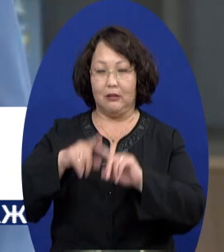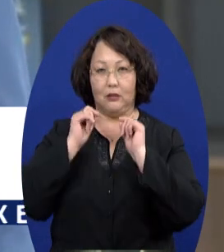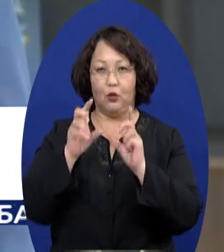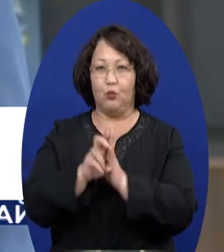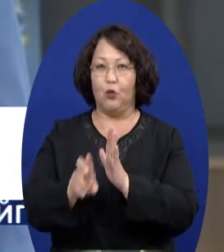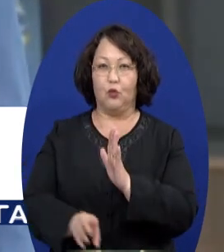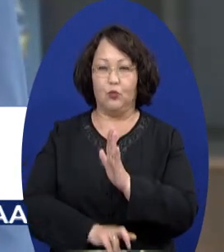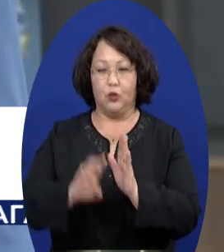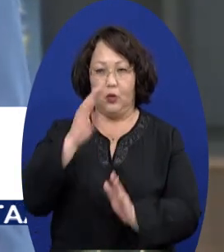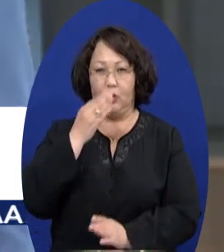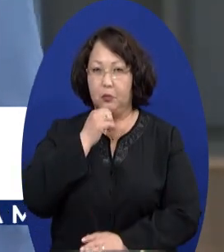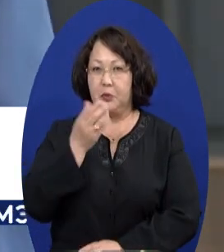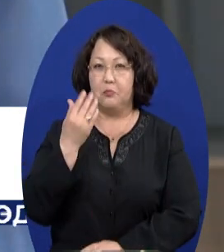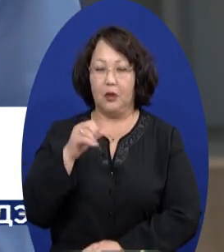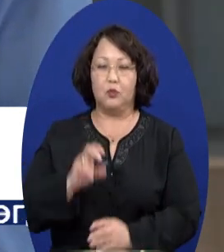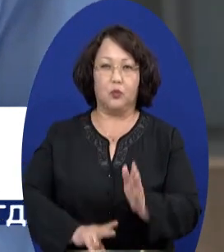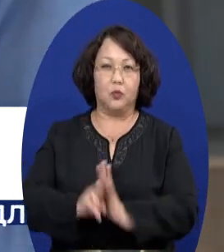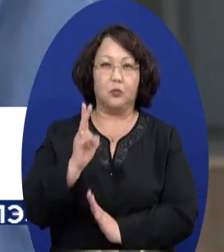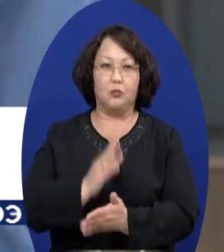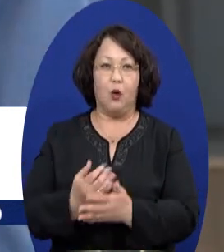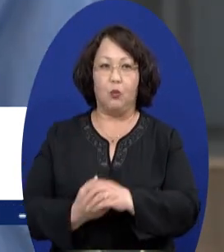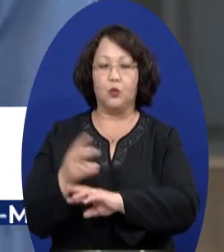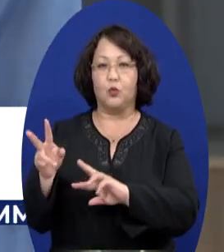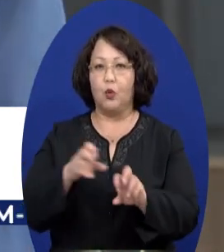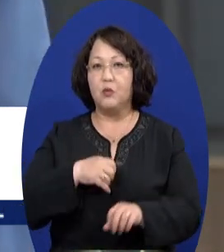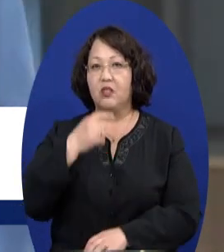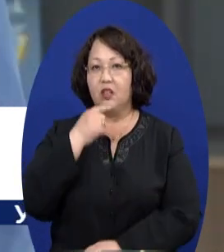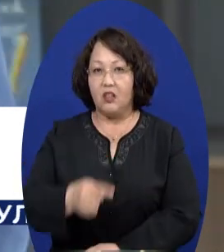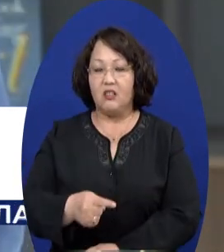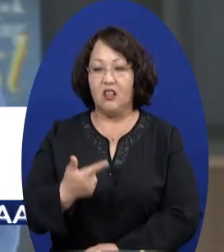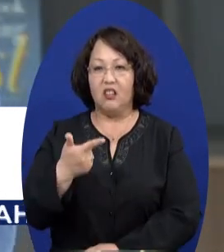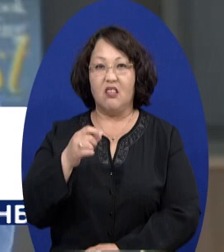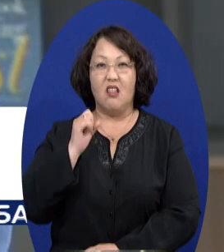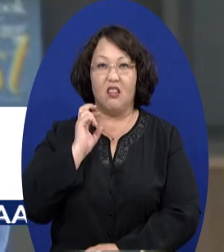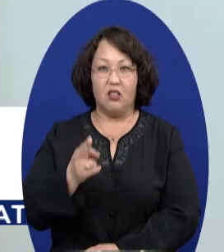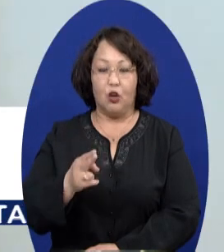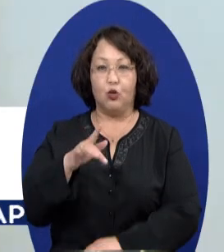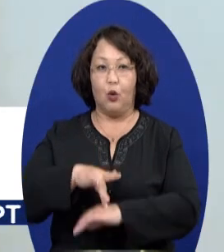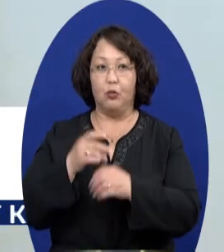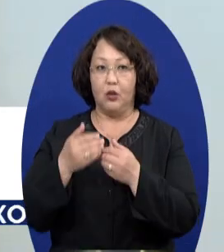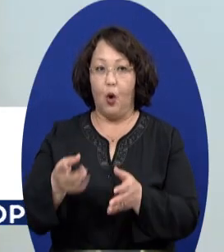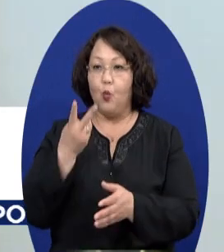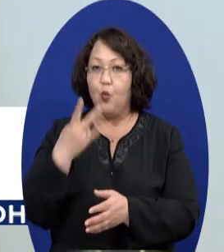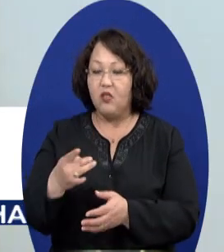үүссэн гэдгийг бас ургамал судлаачид хэлдэг. Харин энэ генетикийн төв нээгдснээр энэ бүх ургамлын үрийг авч хадгална.